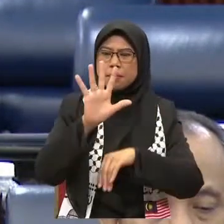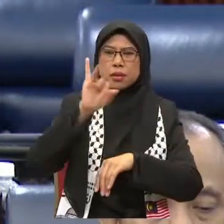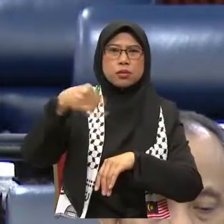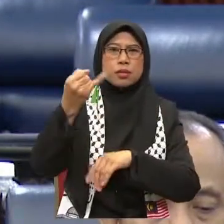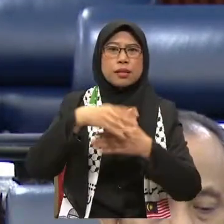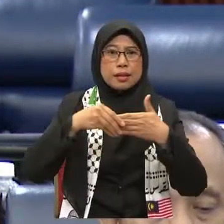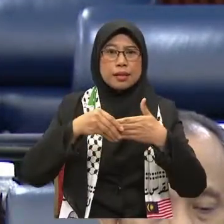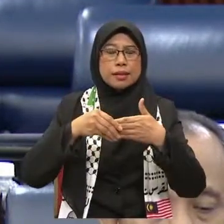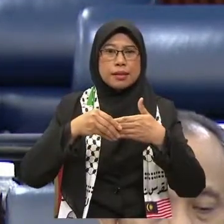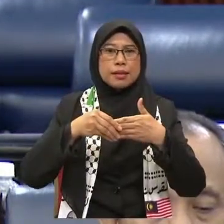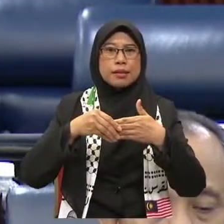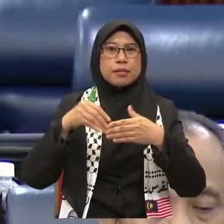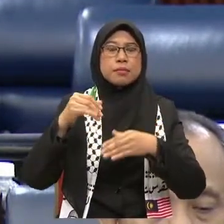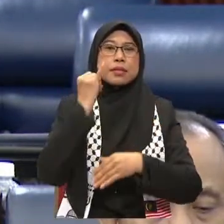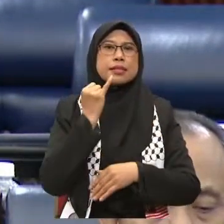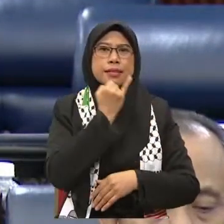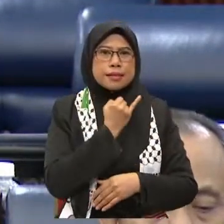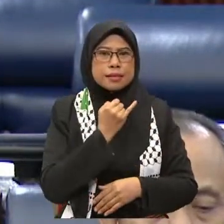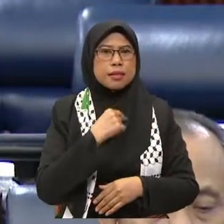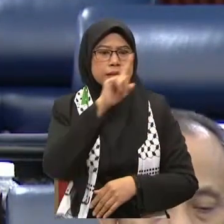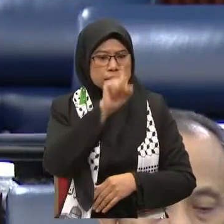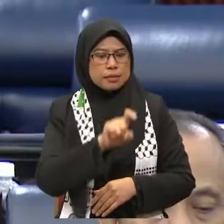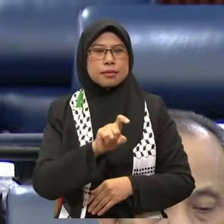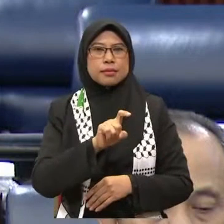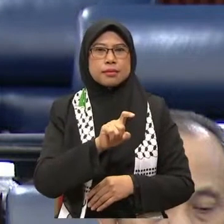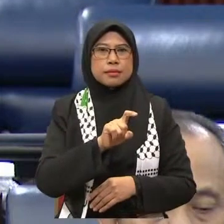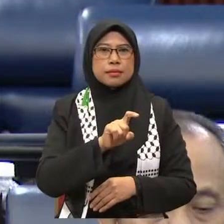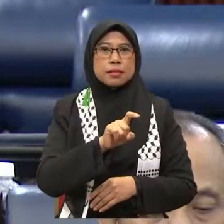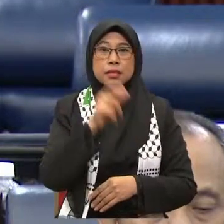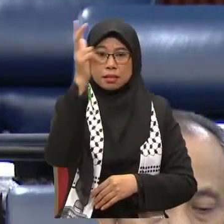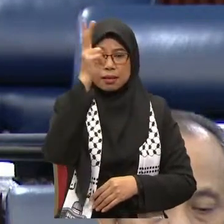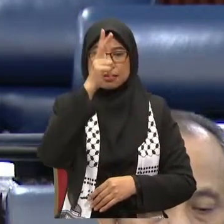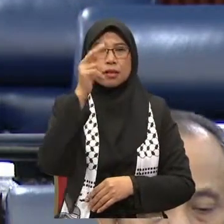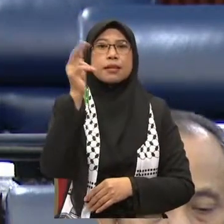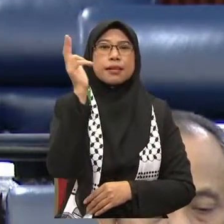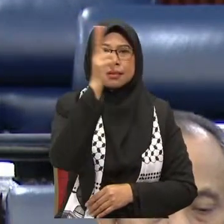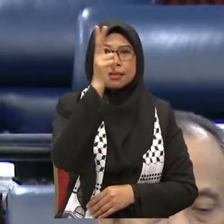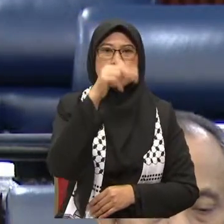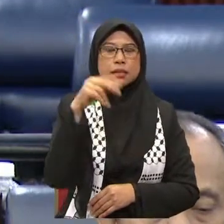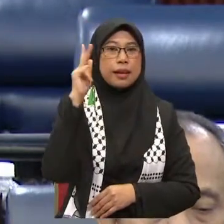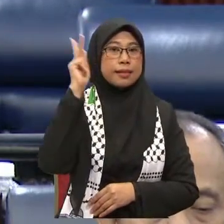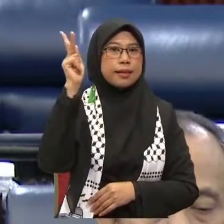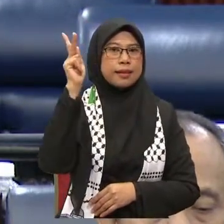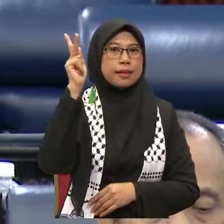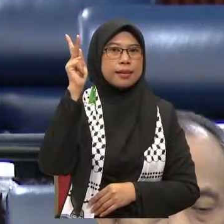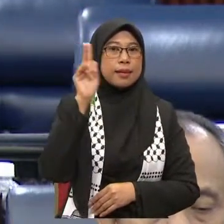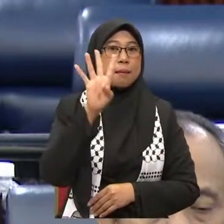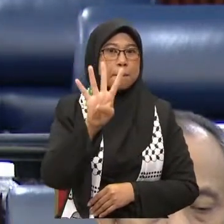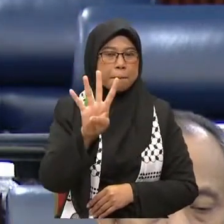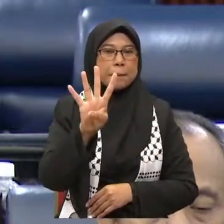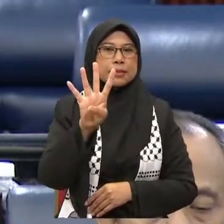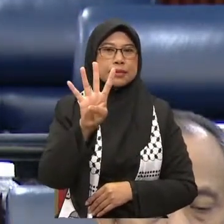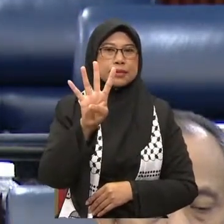jut kepada Israel sayaanya kerajaan Kelantan EMP buah